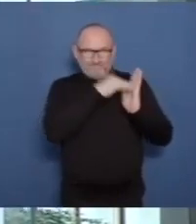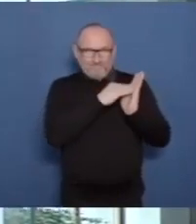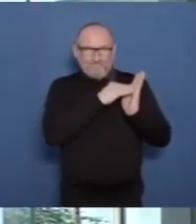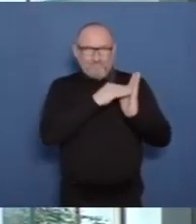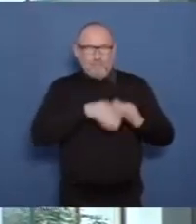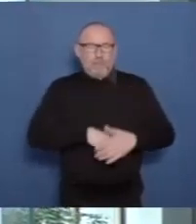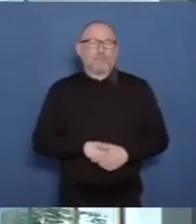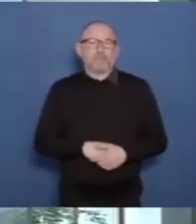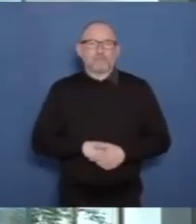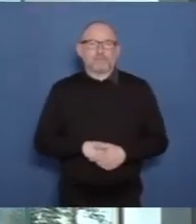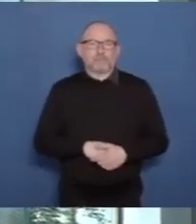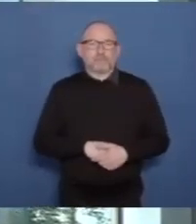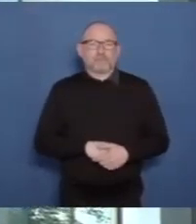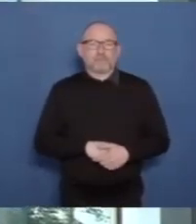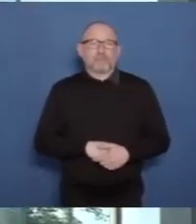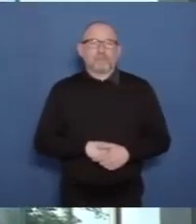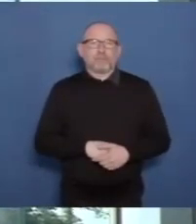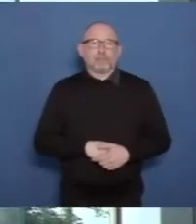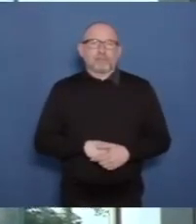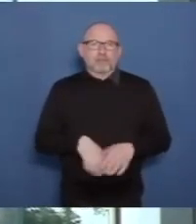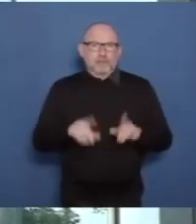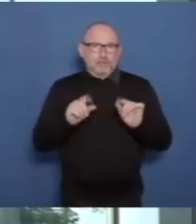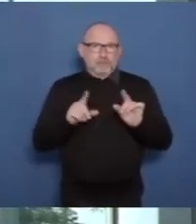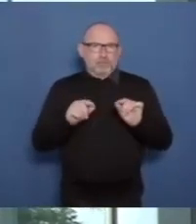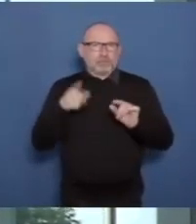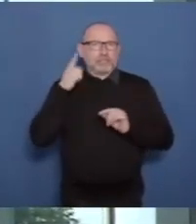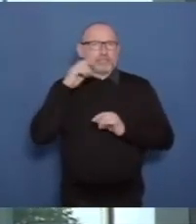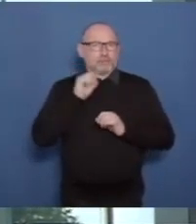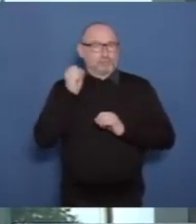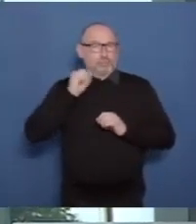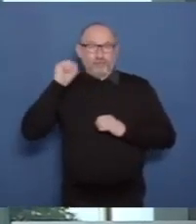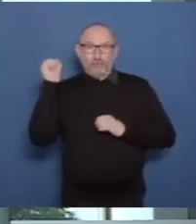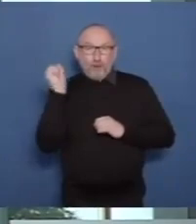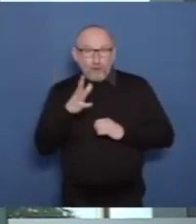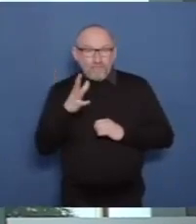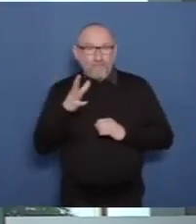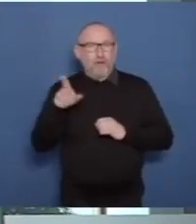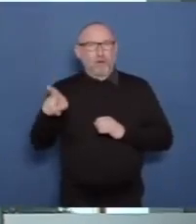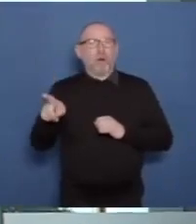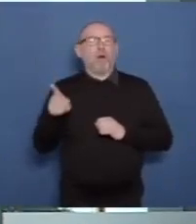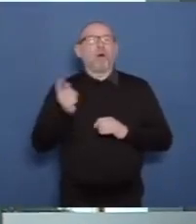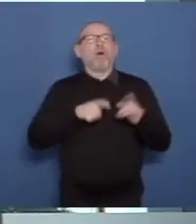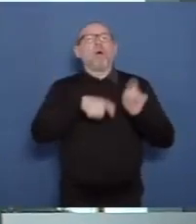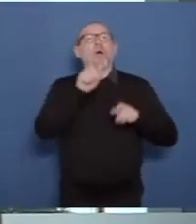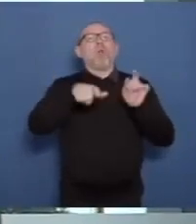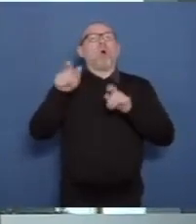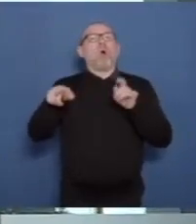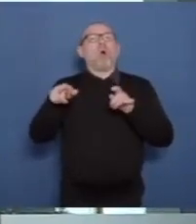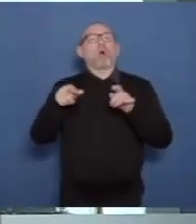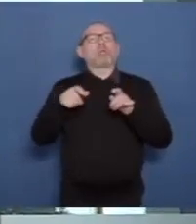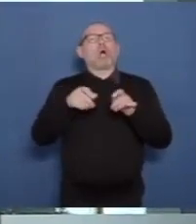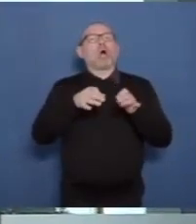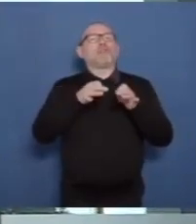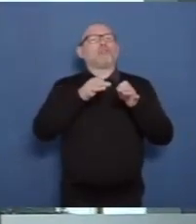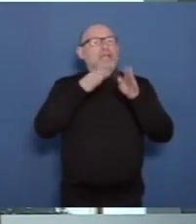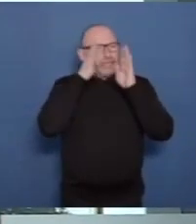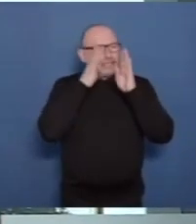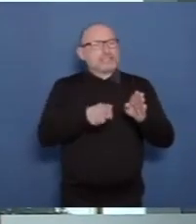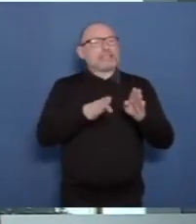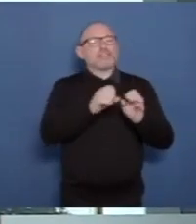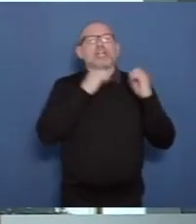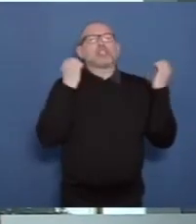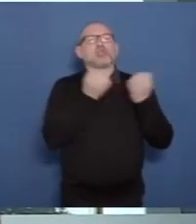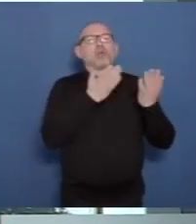insofern dieser sehr starke Vorwurf, auch dass Leute auf Intensivstationen aufgenommen werden, die eigentlich gar